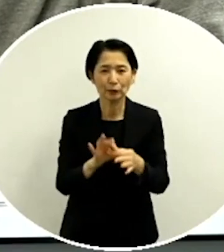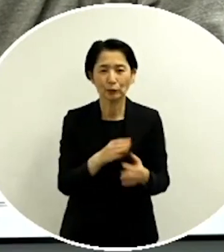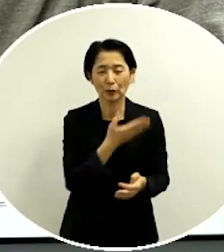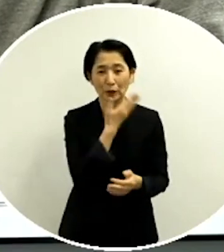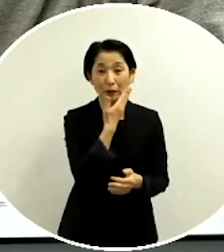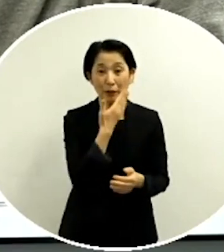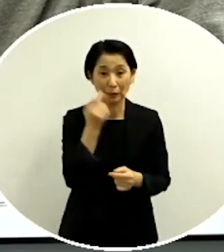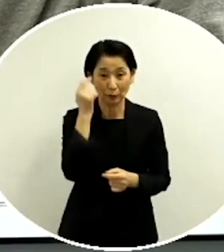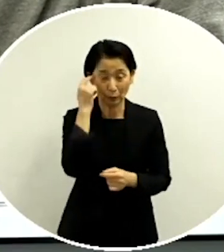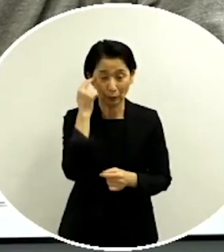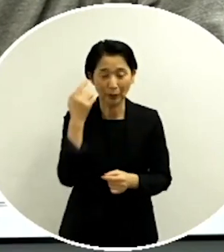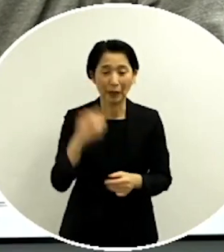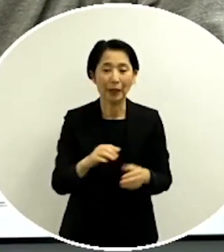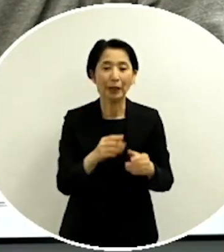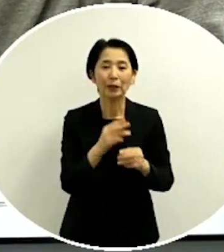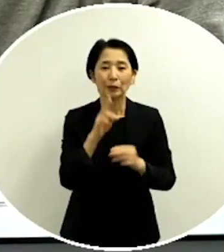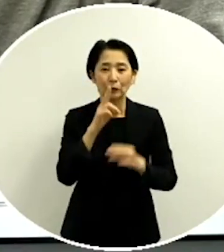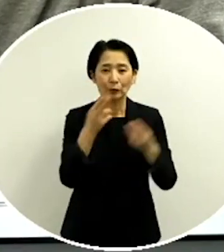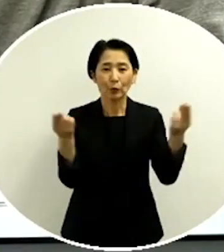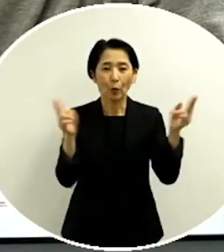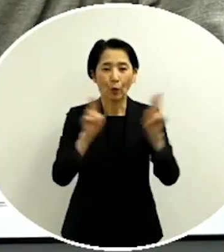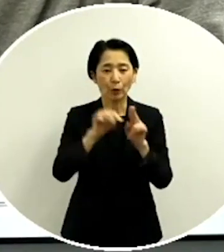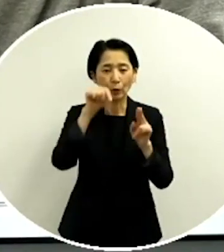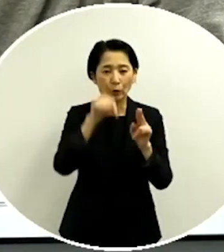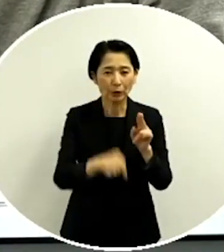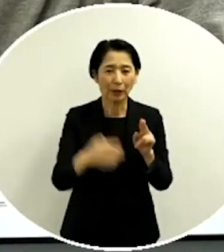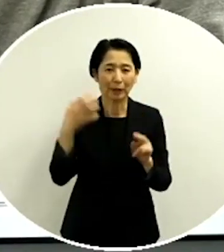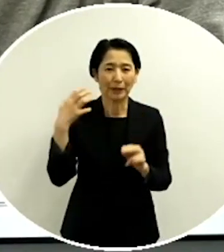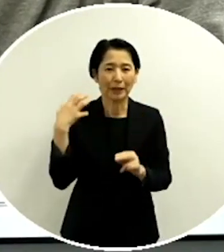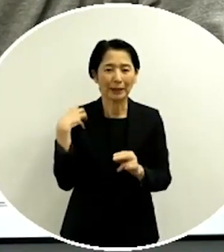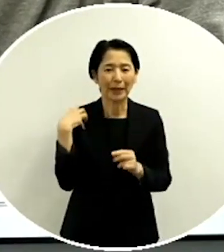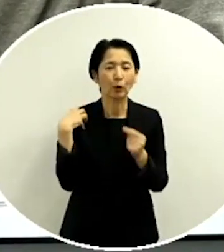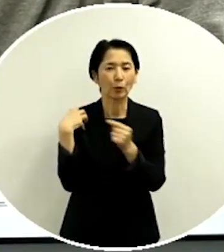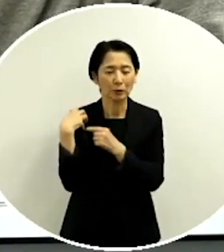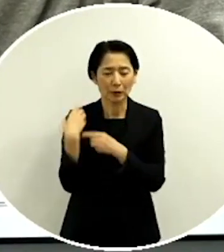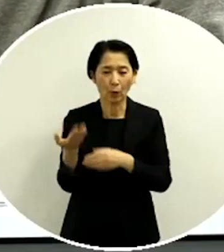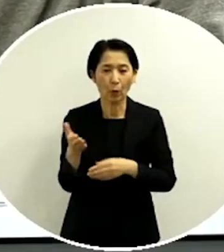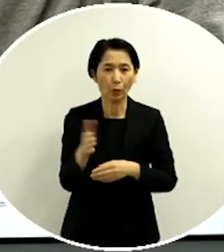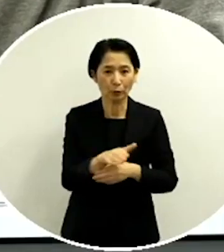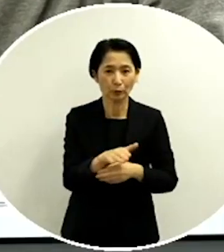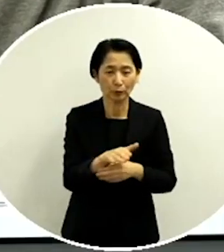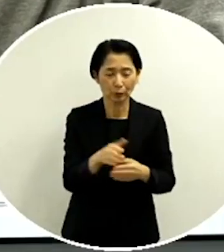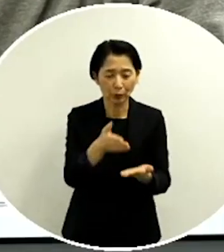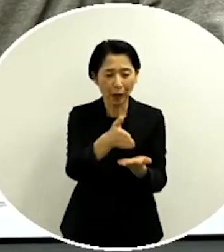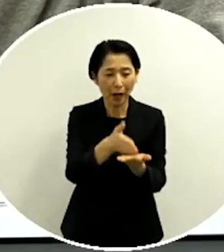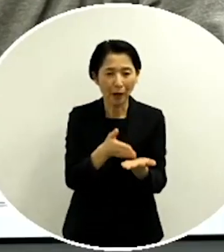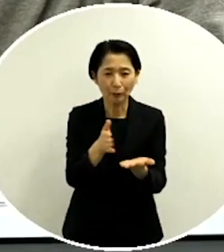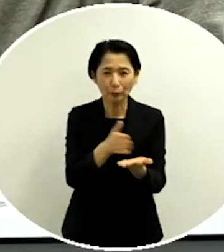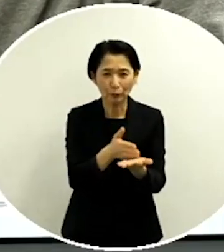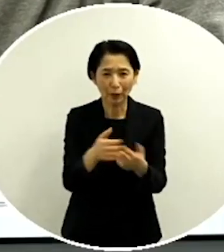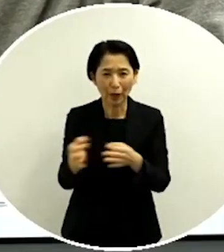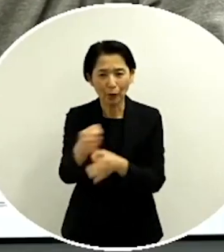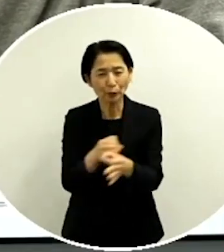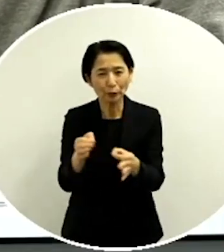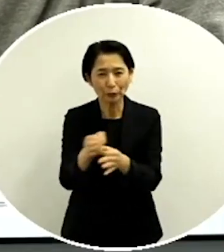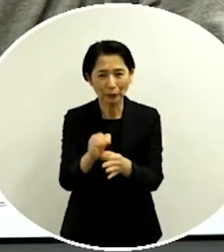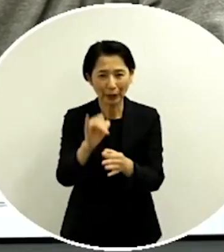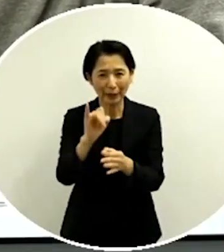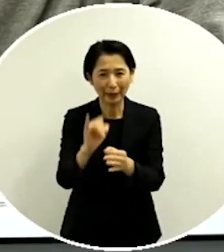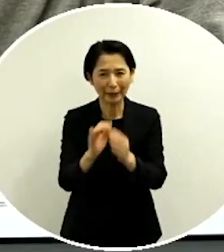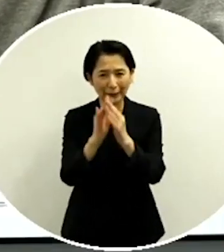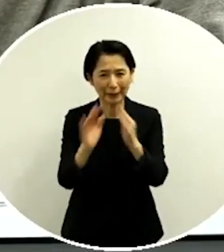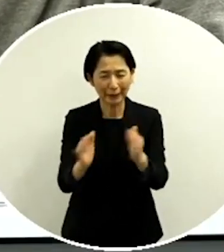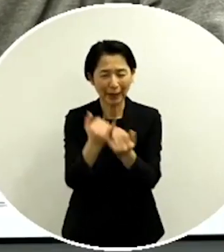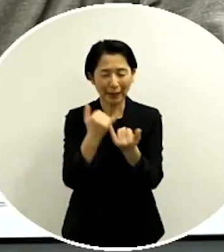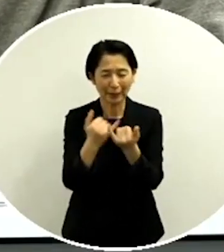者多くということ動画はとしてるんですねそしてやはりそこにできればやっぱり半分はというか運営委員会的に関わって